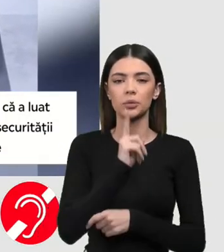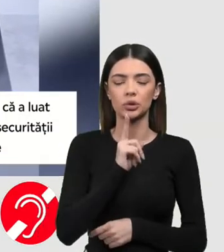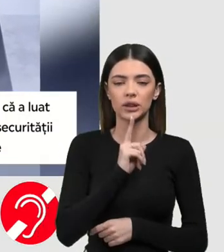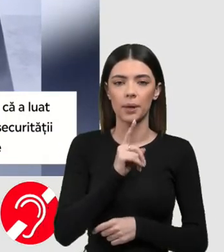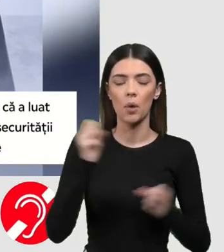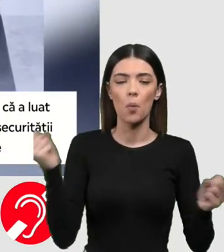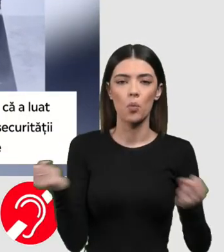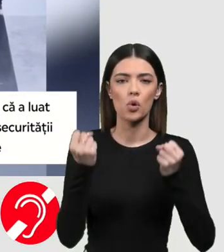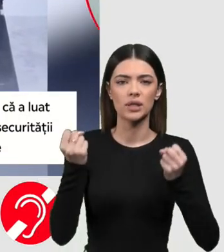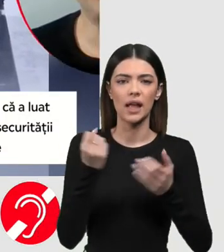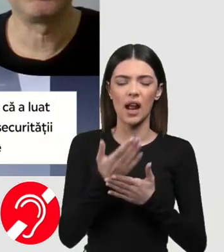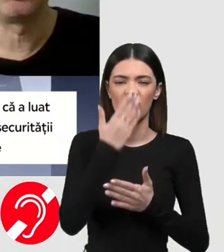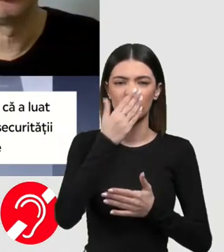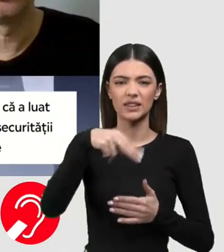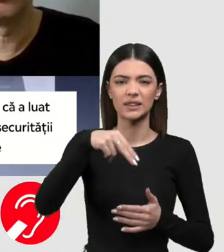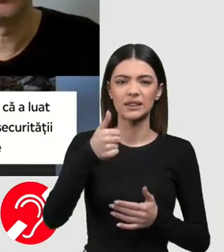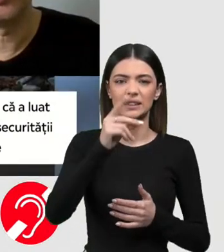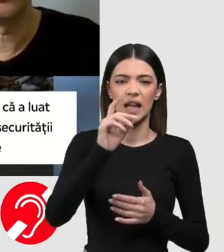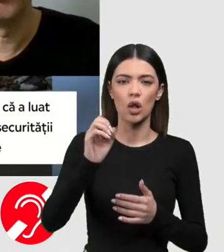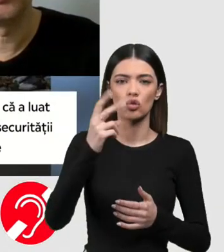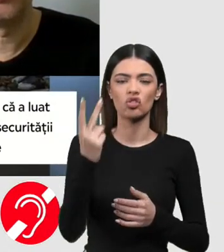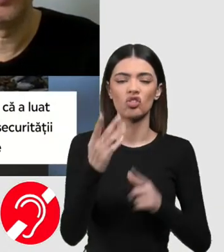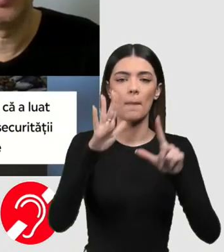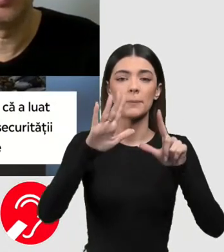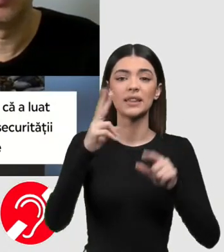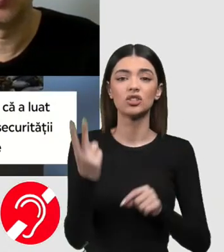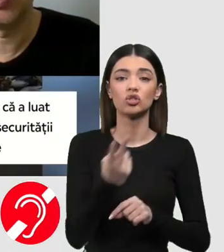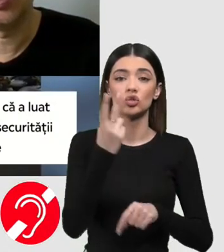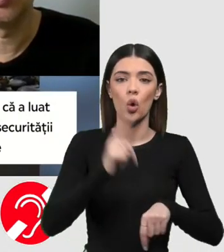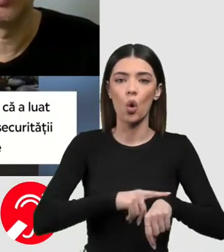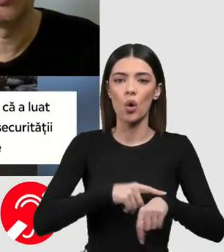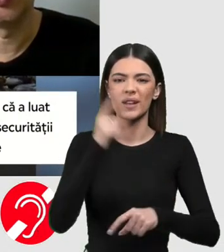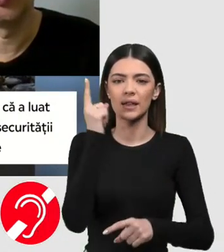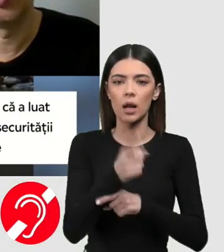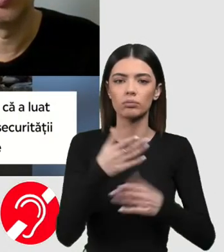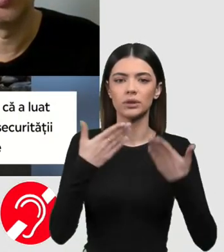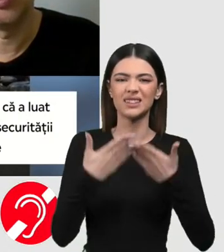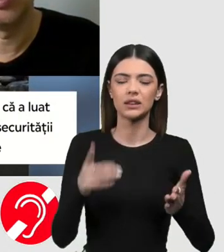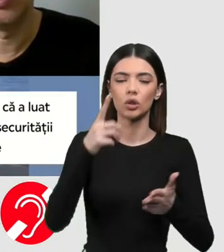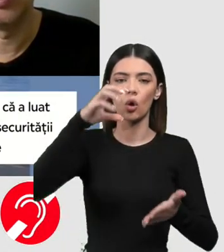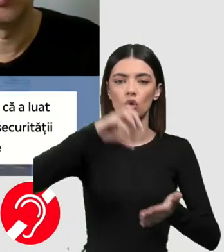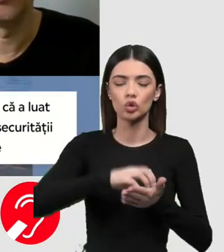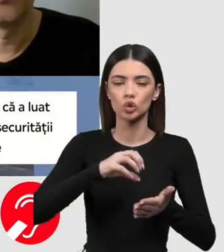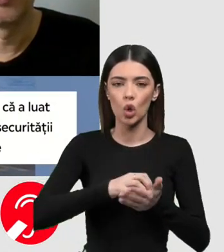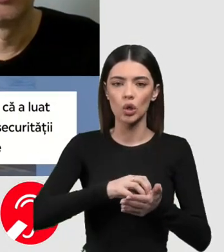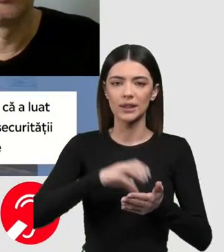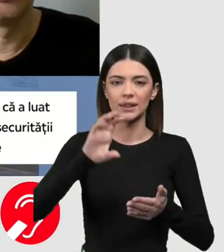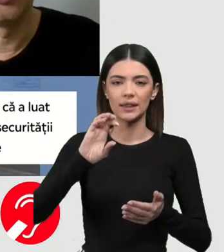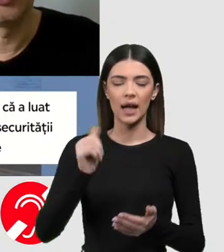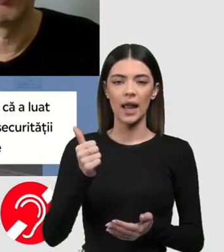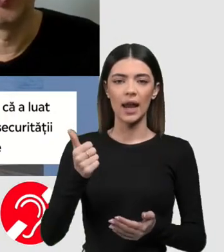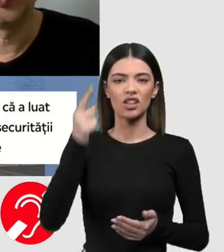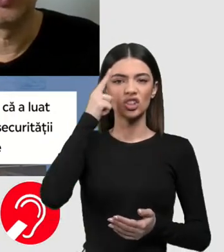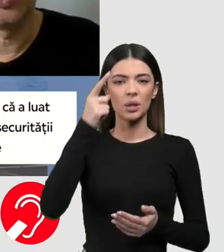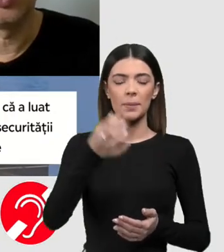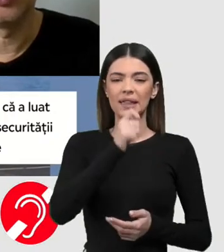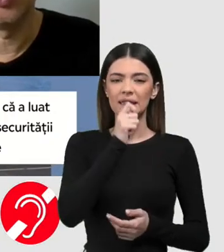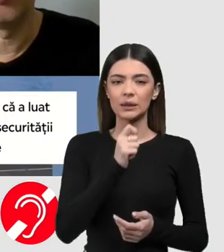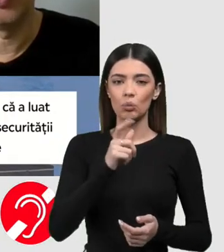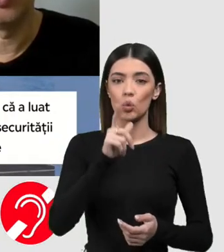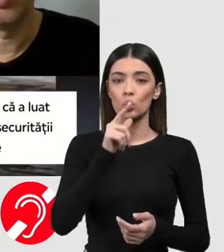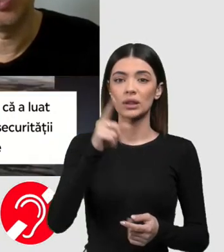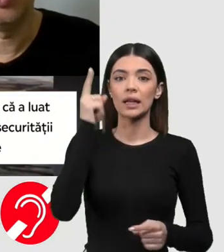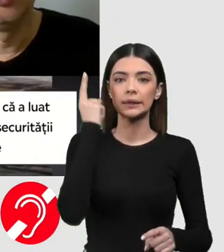reacție NATO, în 72 de ore, ea trebuie să fie dizlocată într-o zonă de răspuns, unde